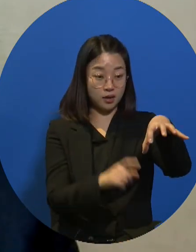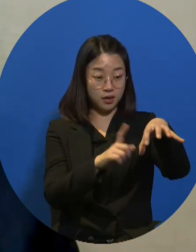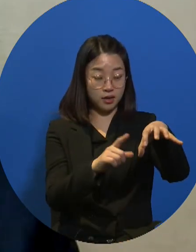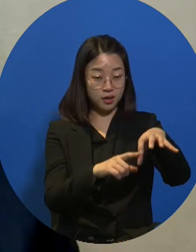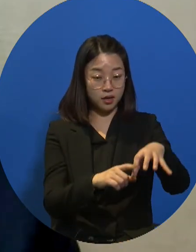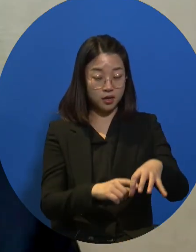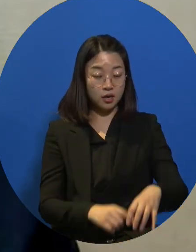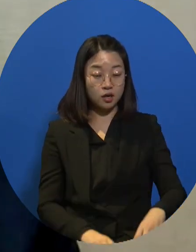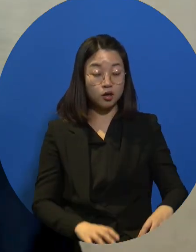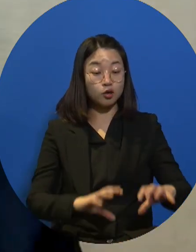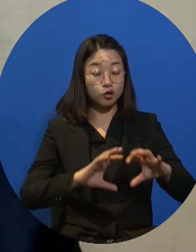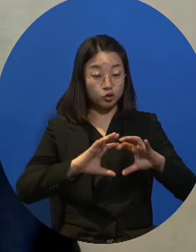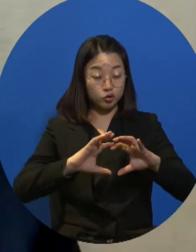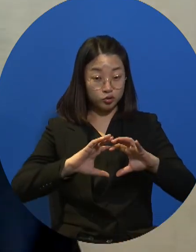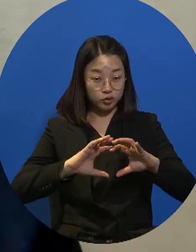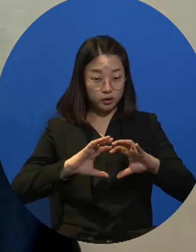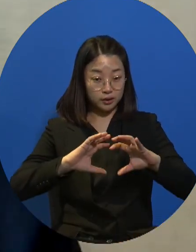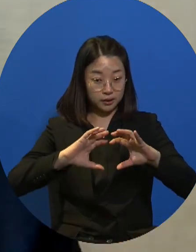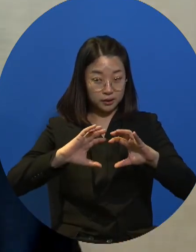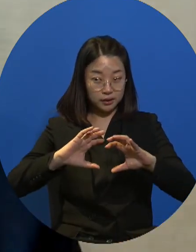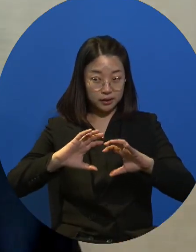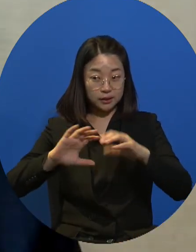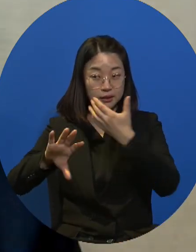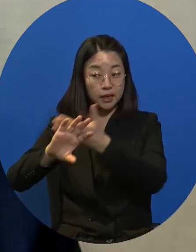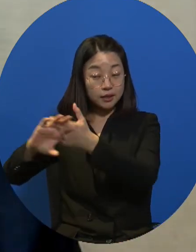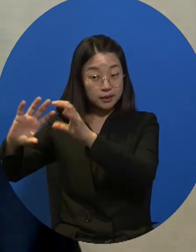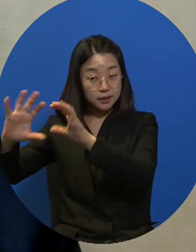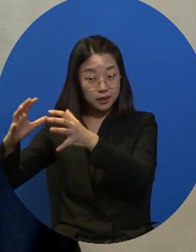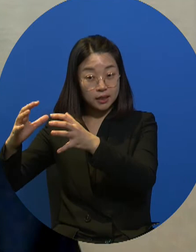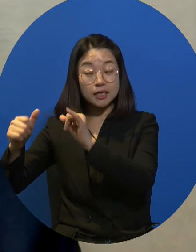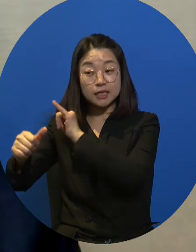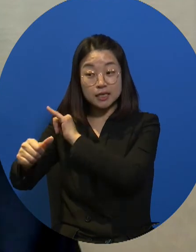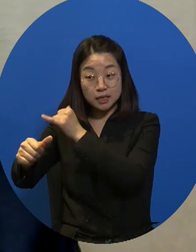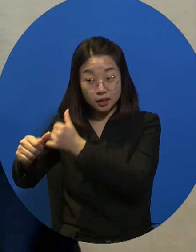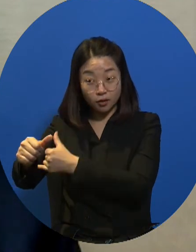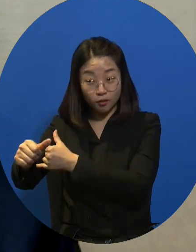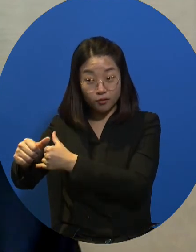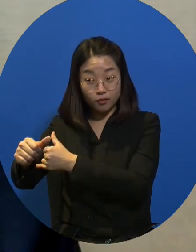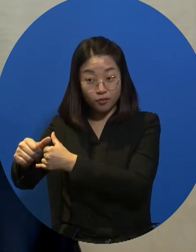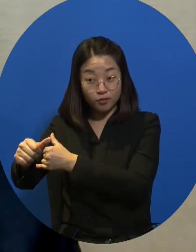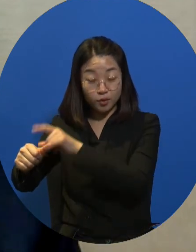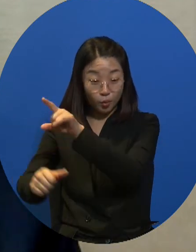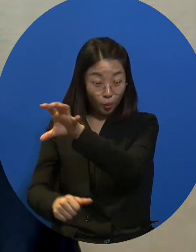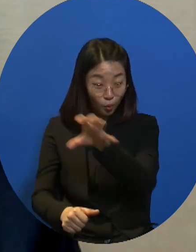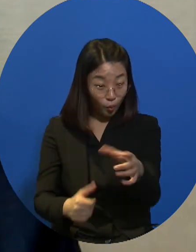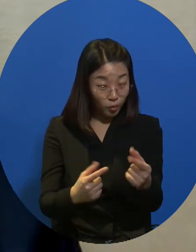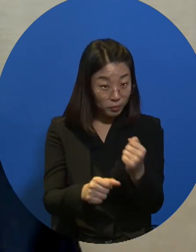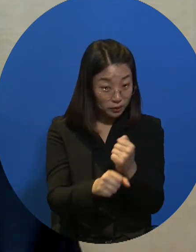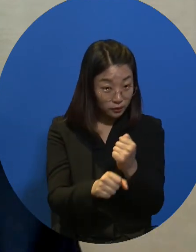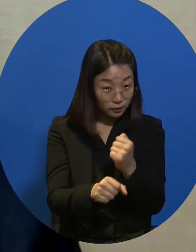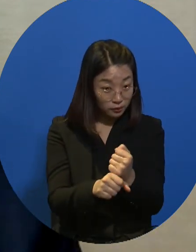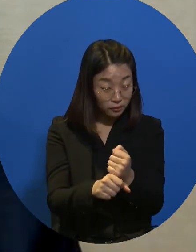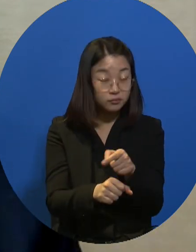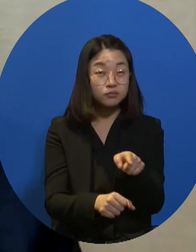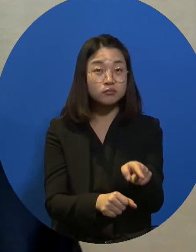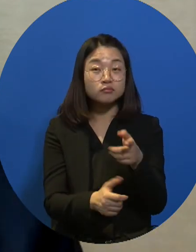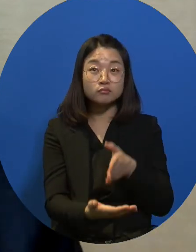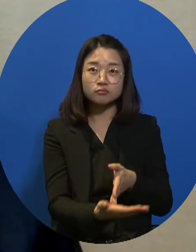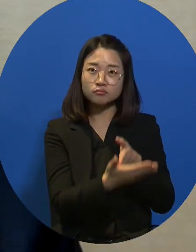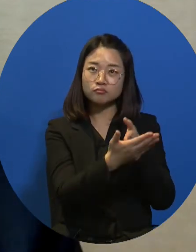국제인권규범 준수, 이제 각 상임위별로 인권은 이제 여러 상임위에 걸쳐져 있다 보니까 그런